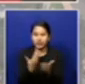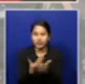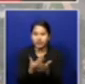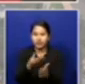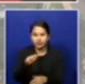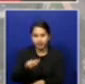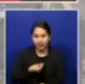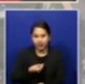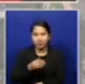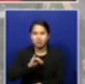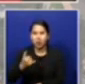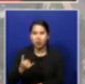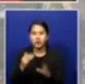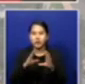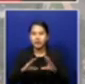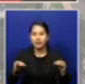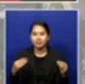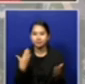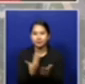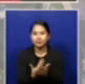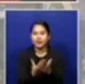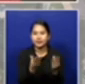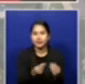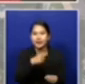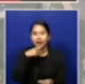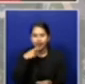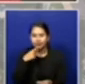นี้บางรายยังไม่ได้ภัยแล้งน้ำท่วมเลยครับท่านประธาน